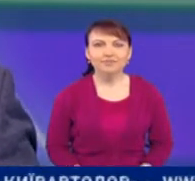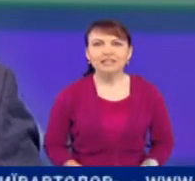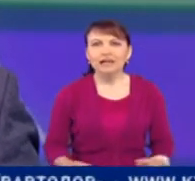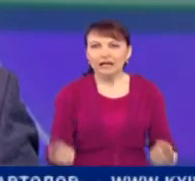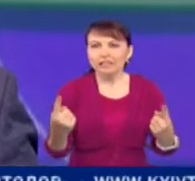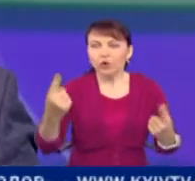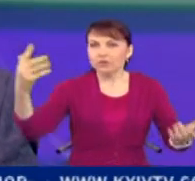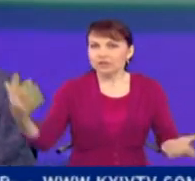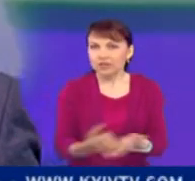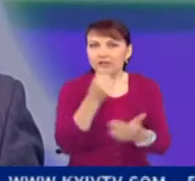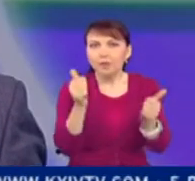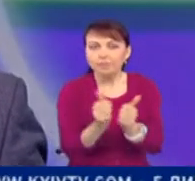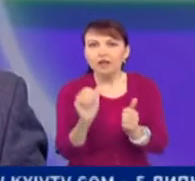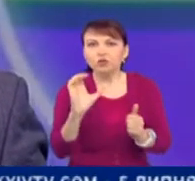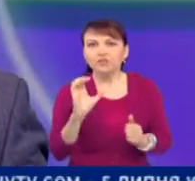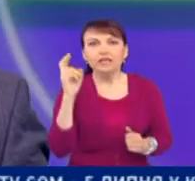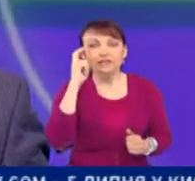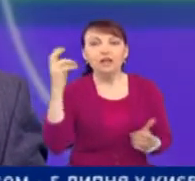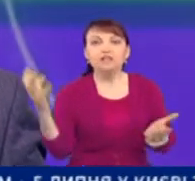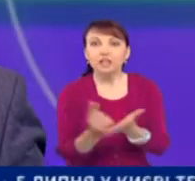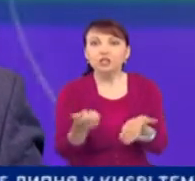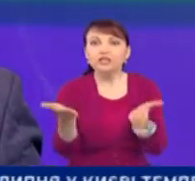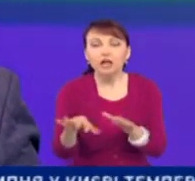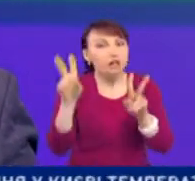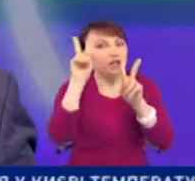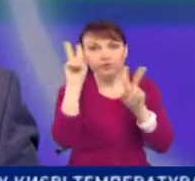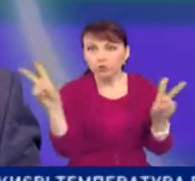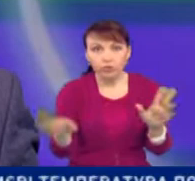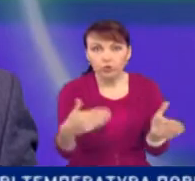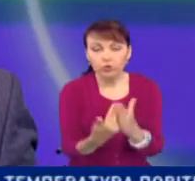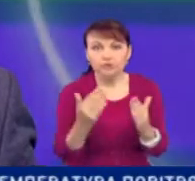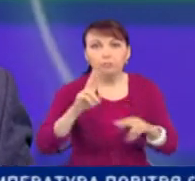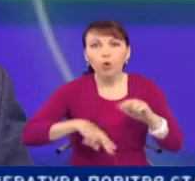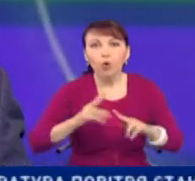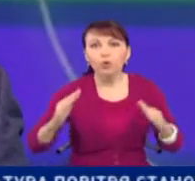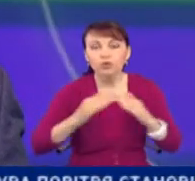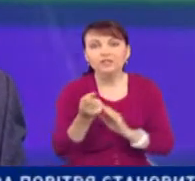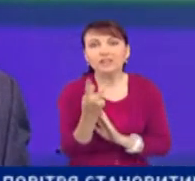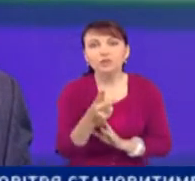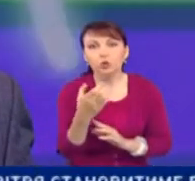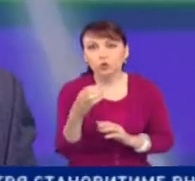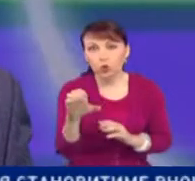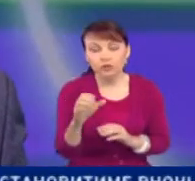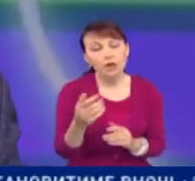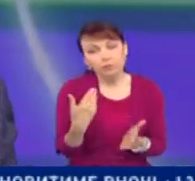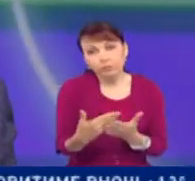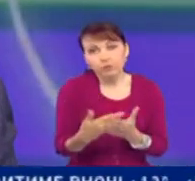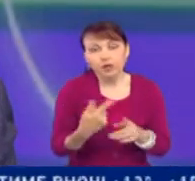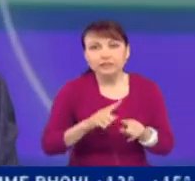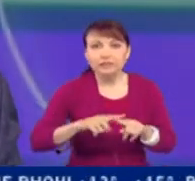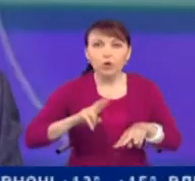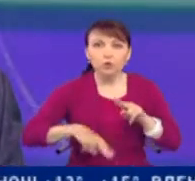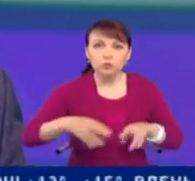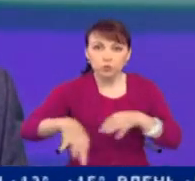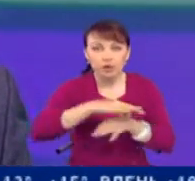Грандіозна знахідка. Біля Софії Київської знайшли залишки невідомої досі споруди 12-го сторіччя. Припускають, що за конструкцією